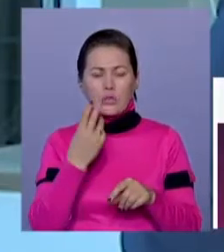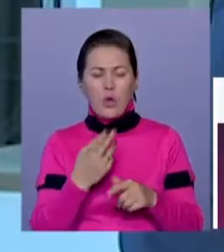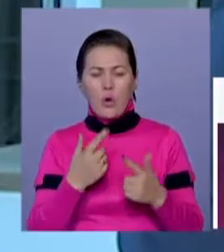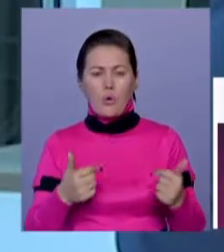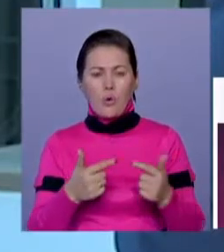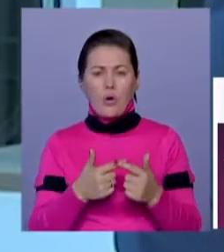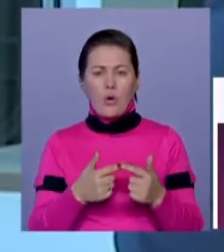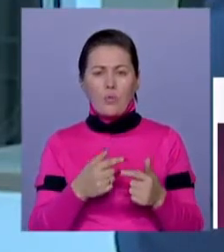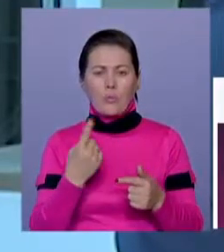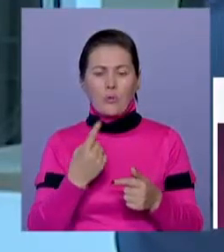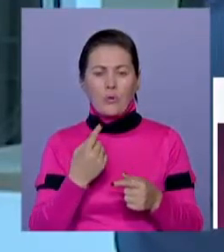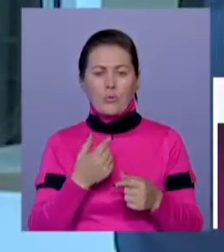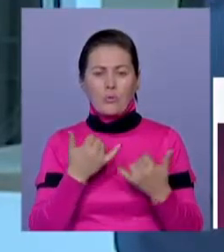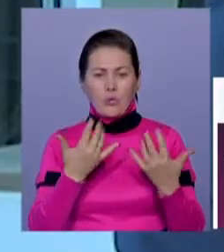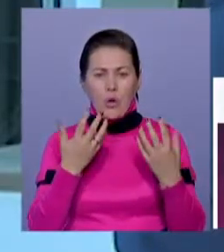құрудың мақсатының бірі